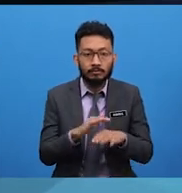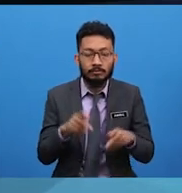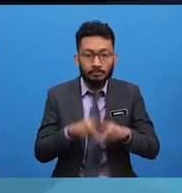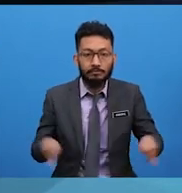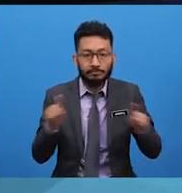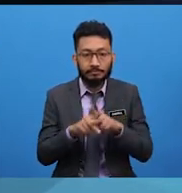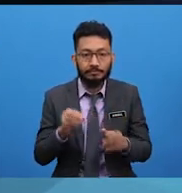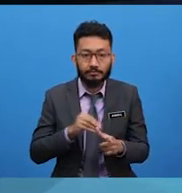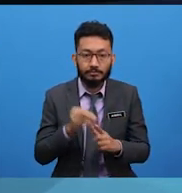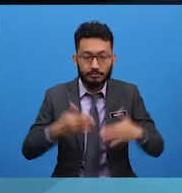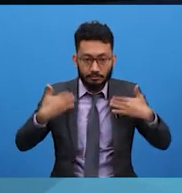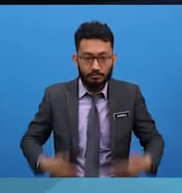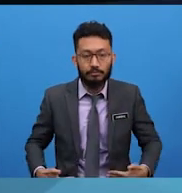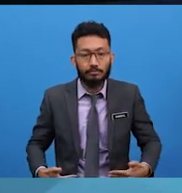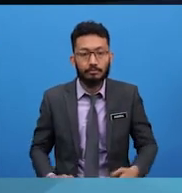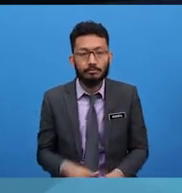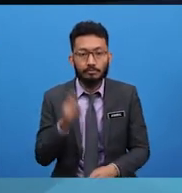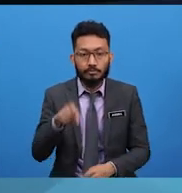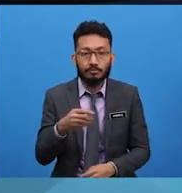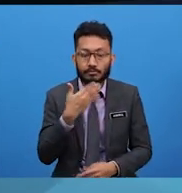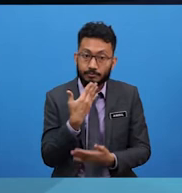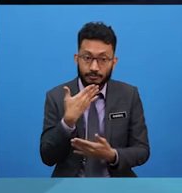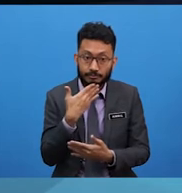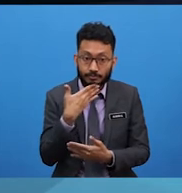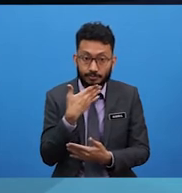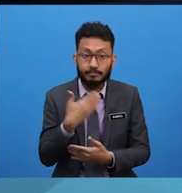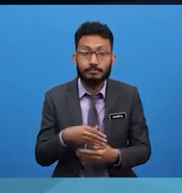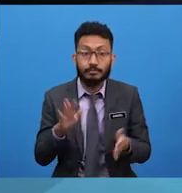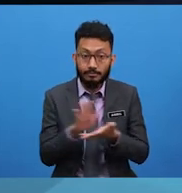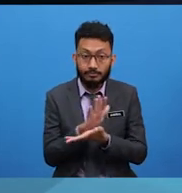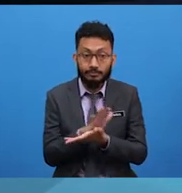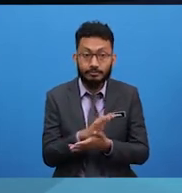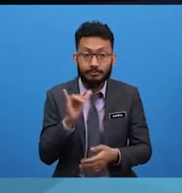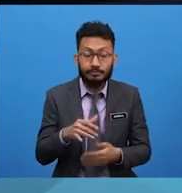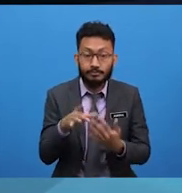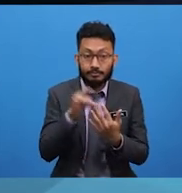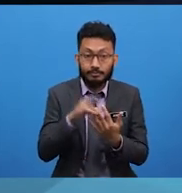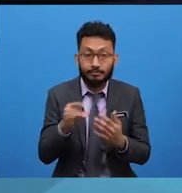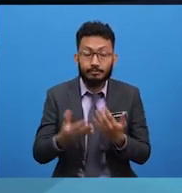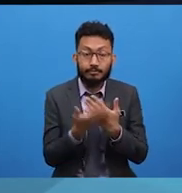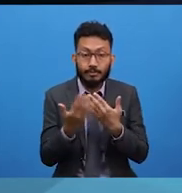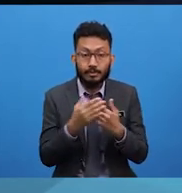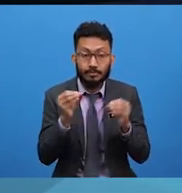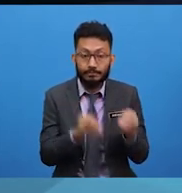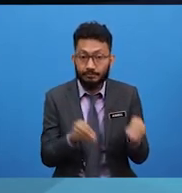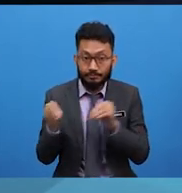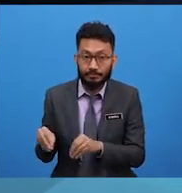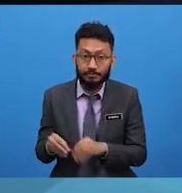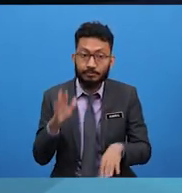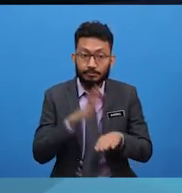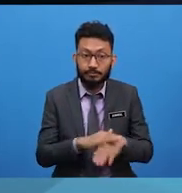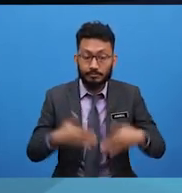fabric. Pastikan warna kertas karbon yang dipilih oleh murid adalah mudah dipindahkan ke atas